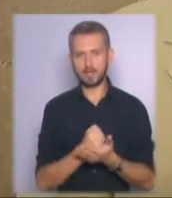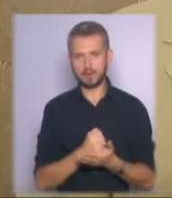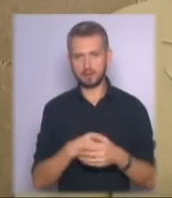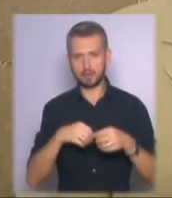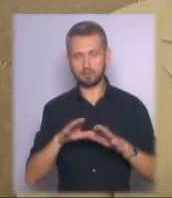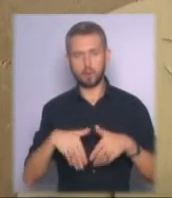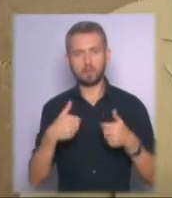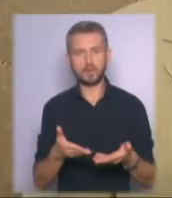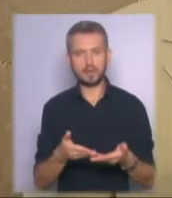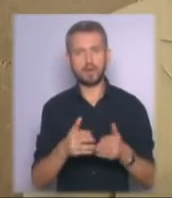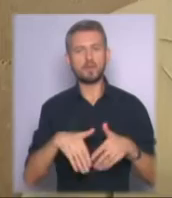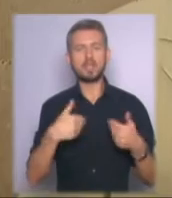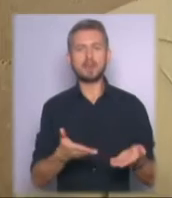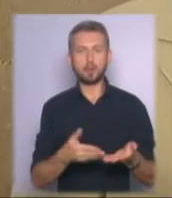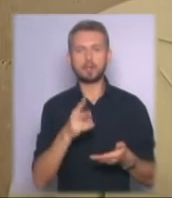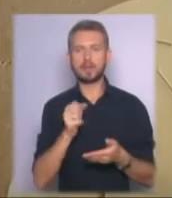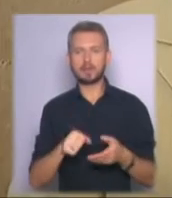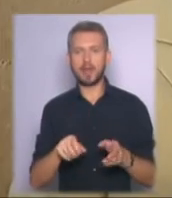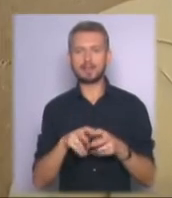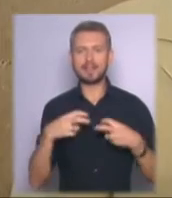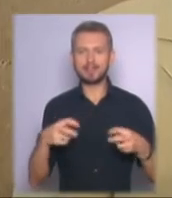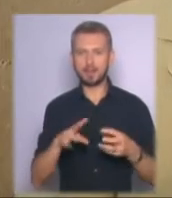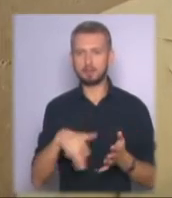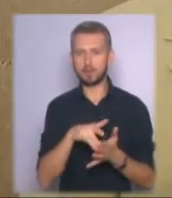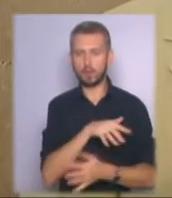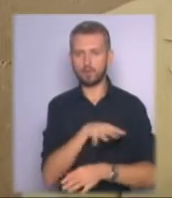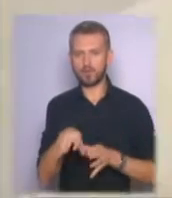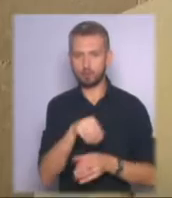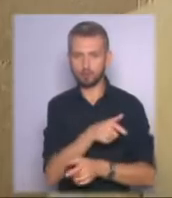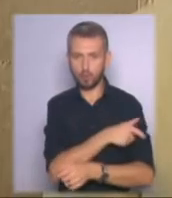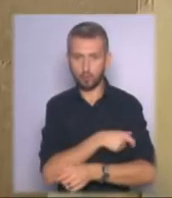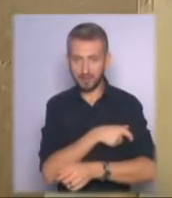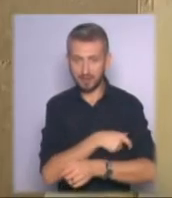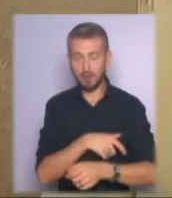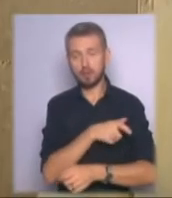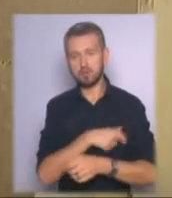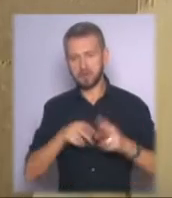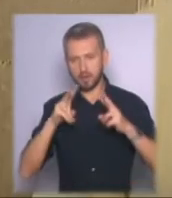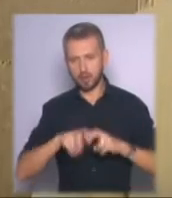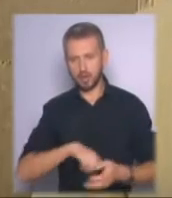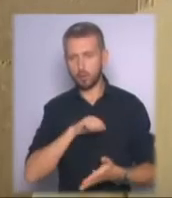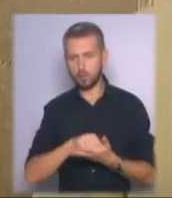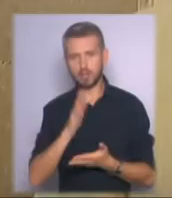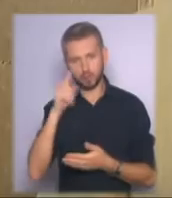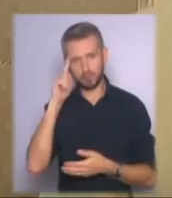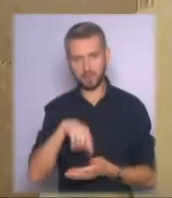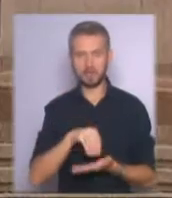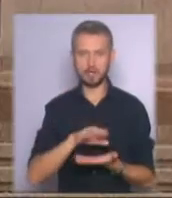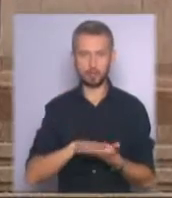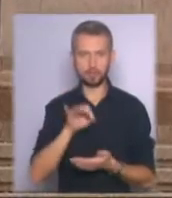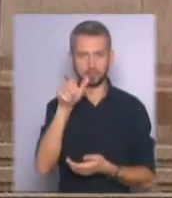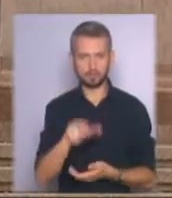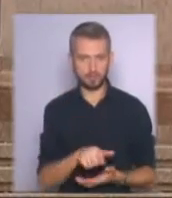винесена пропозиція на засідання міської виборчої комісії. Комісія розгляне документи. Тоді ми будемо знати і про вже зареєстрованого кандидата.